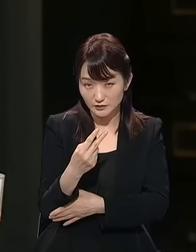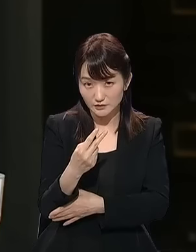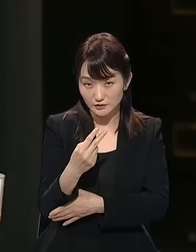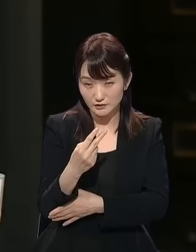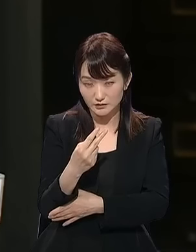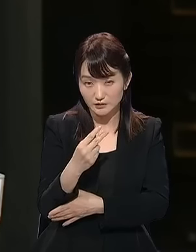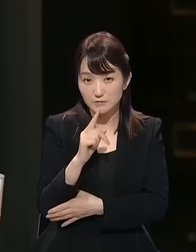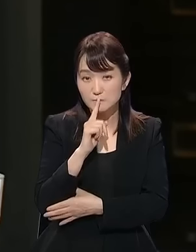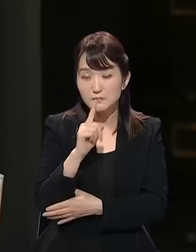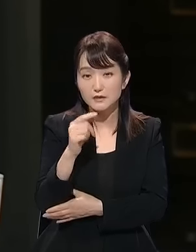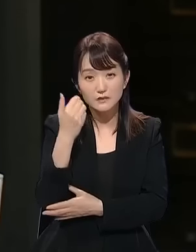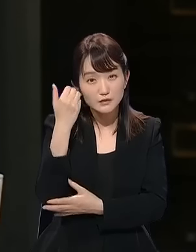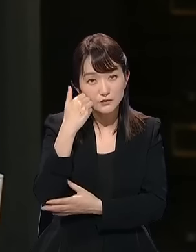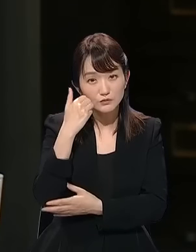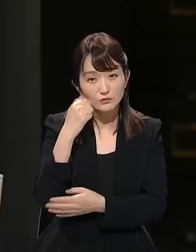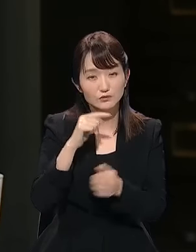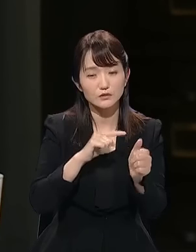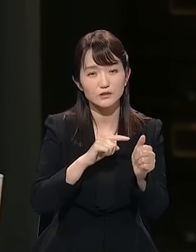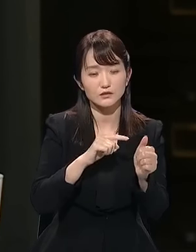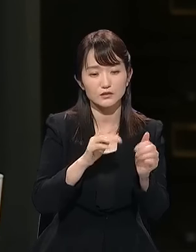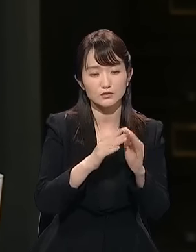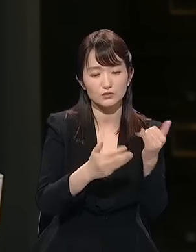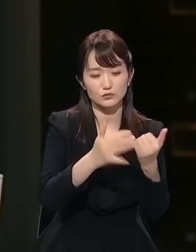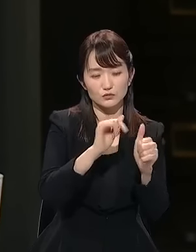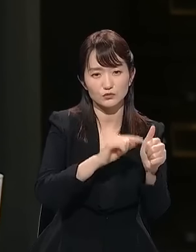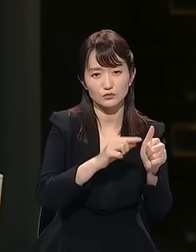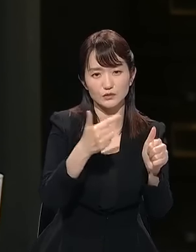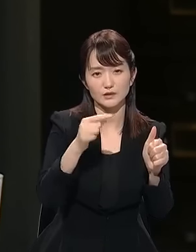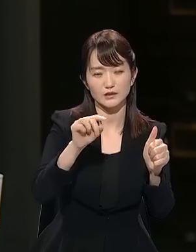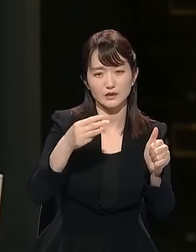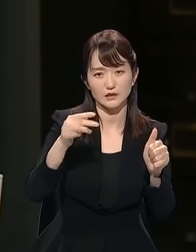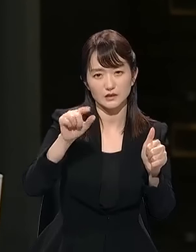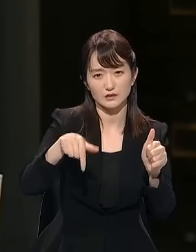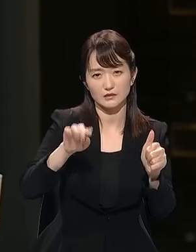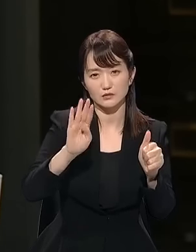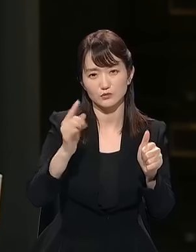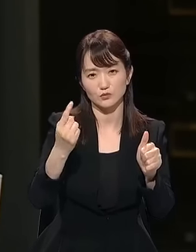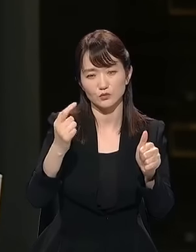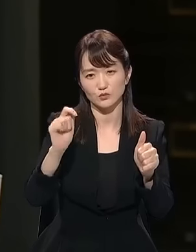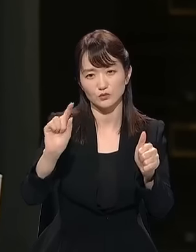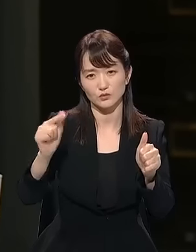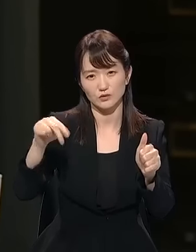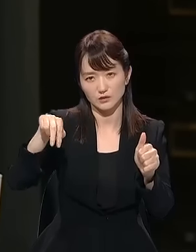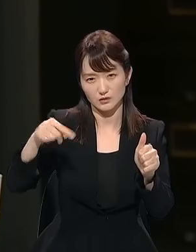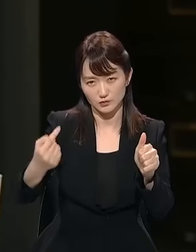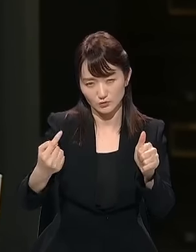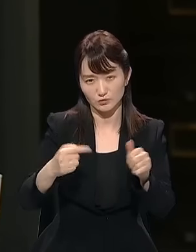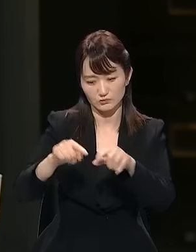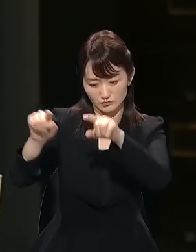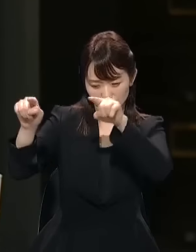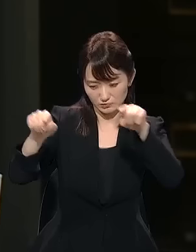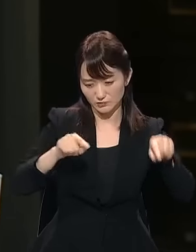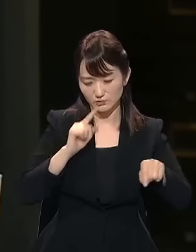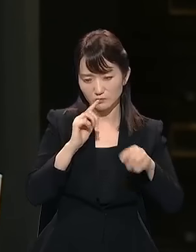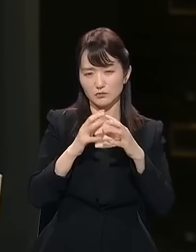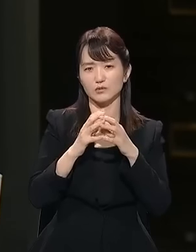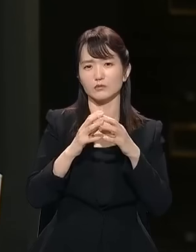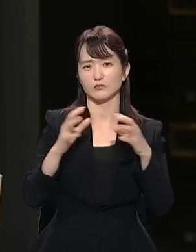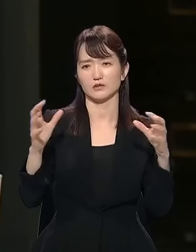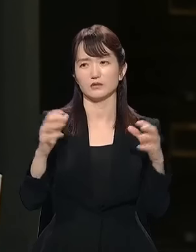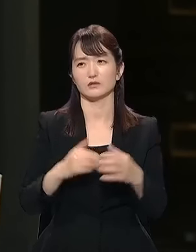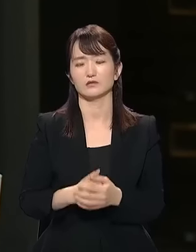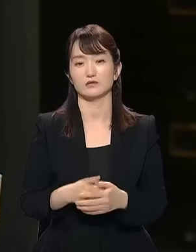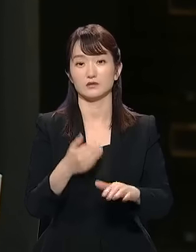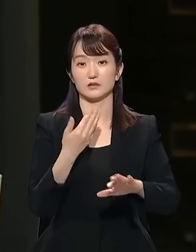보관소는 그분이 아아 근데 이게 워낙 뭐 전국적으로 논란이 커지니까 아